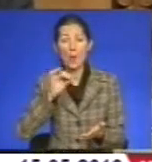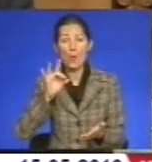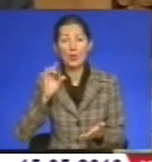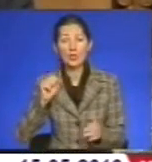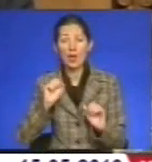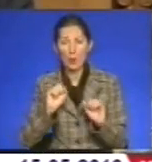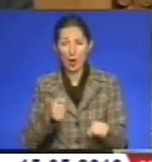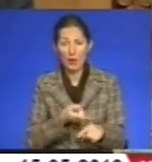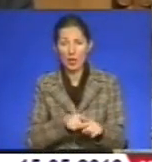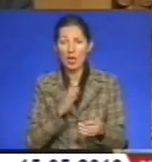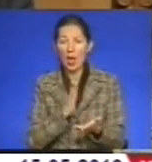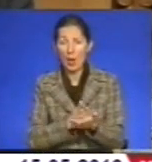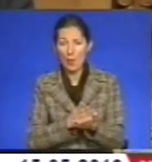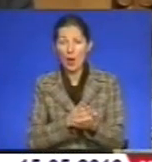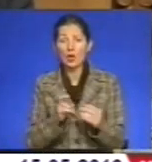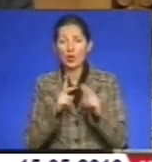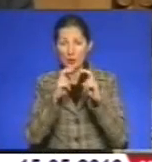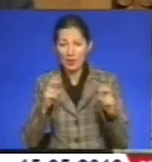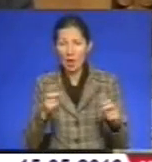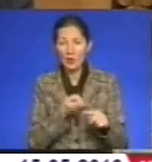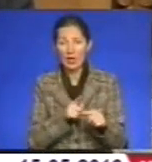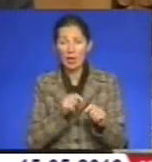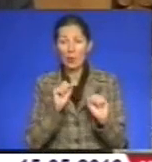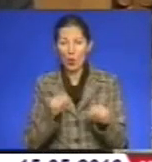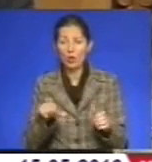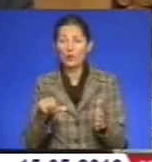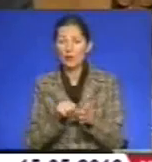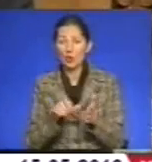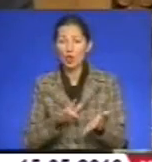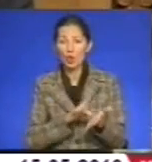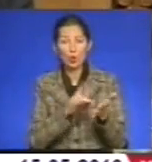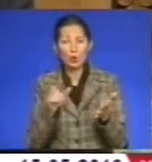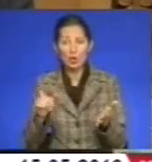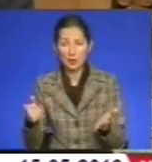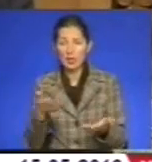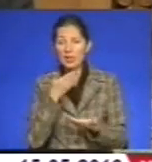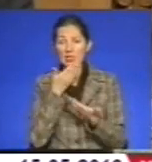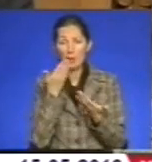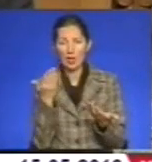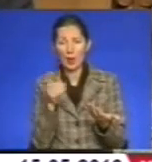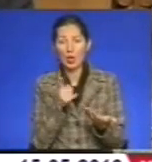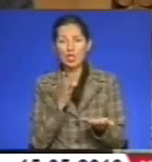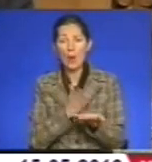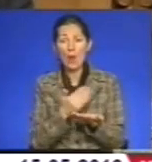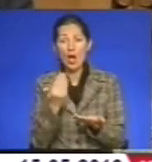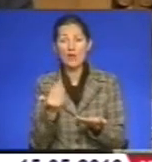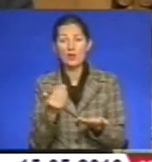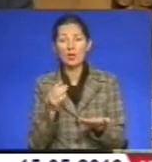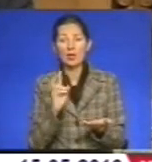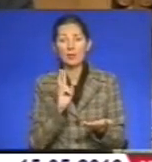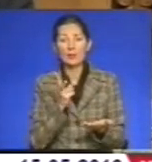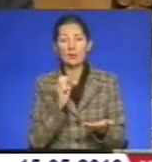які можуть потенційно відвідувати туристи. Але запитаємо, чи мають вони